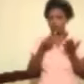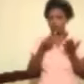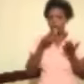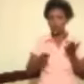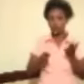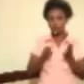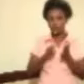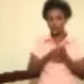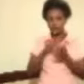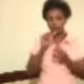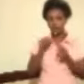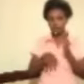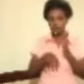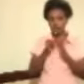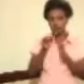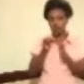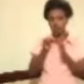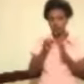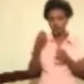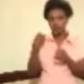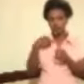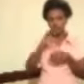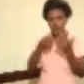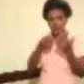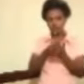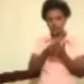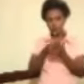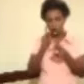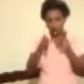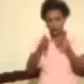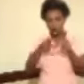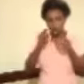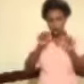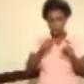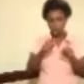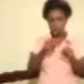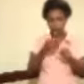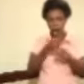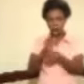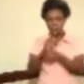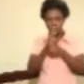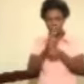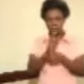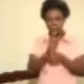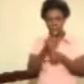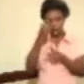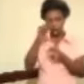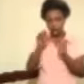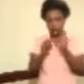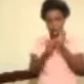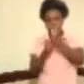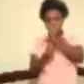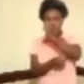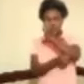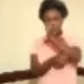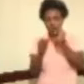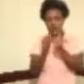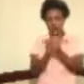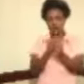le bas de la villa, qu'il y a eu des expropriations, mais il y a eu aussi beaucoup d'abus qui fait.